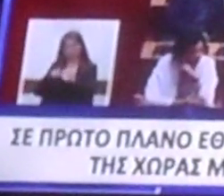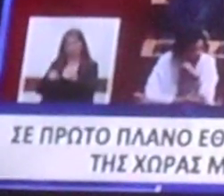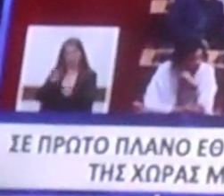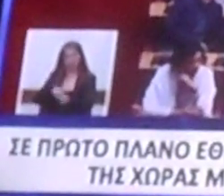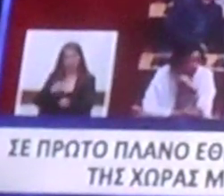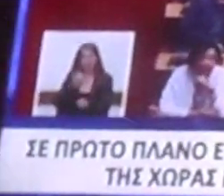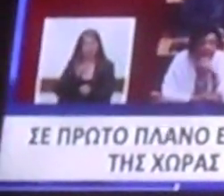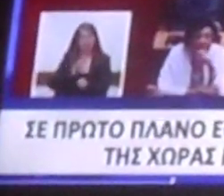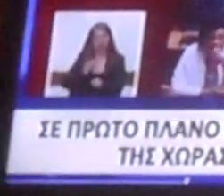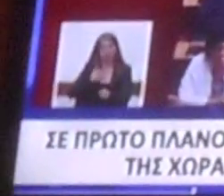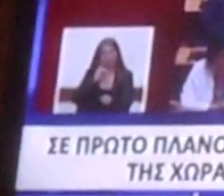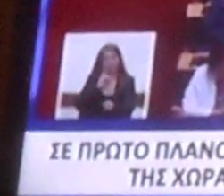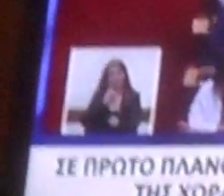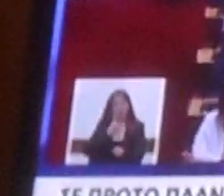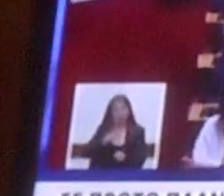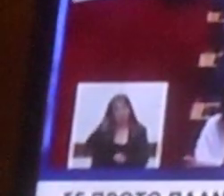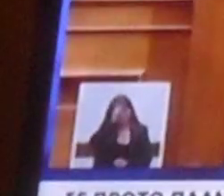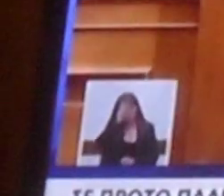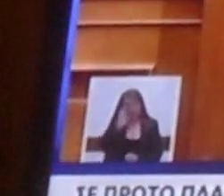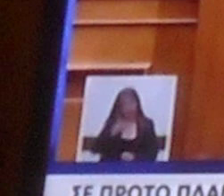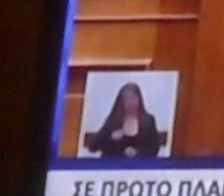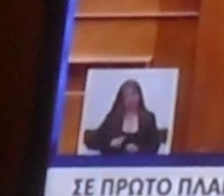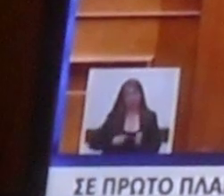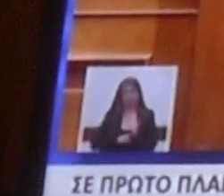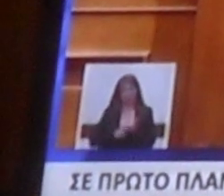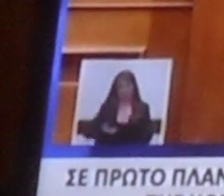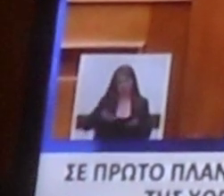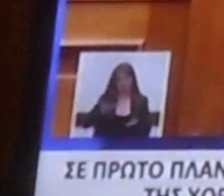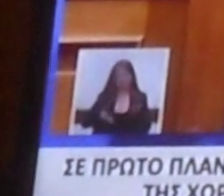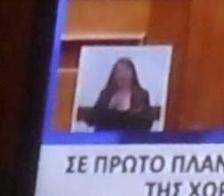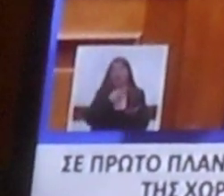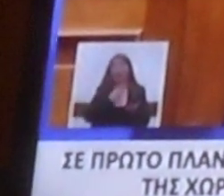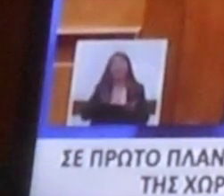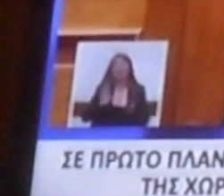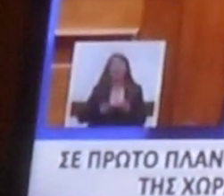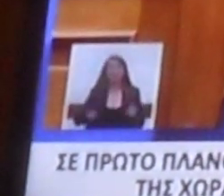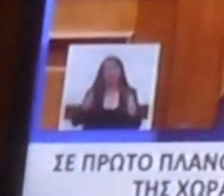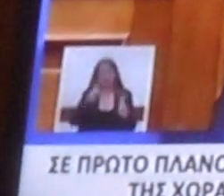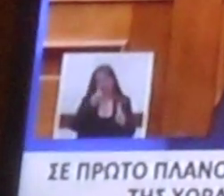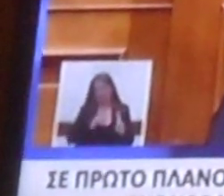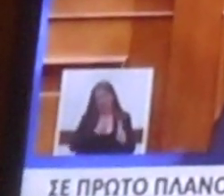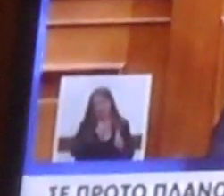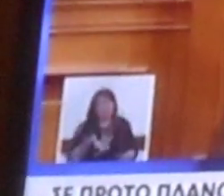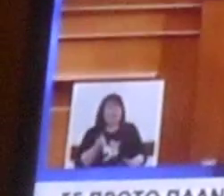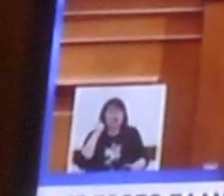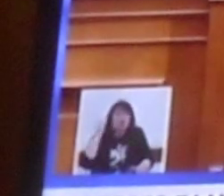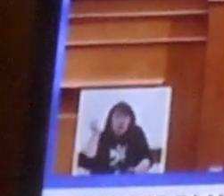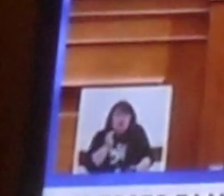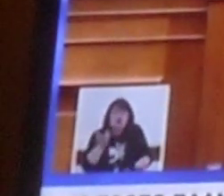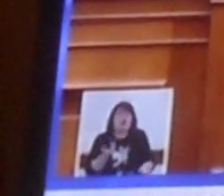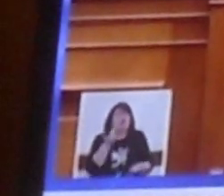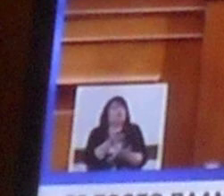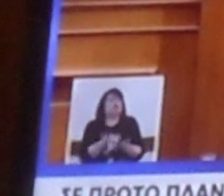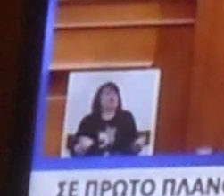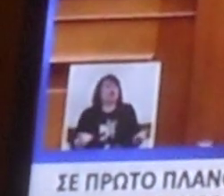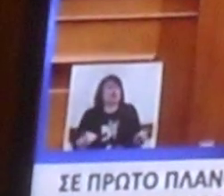που έκανε στην ομιλία του δεν έχει ξαναγίνει. Και δυστυχώς γελάγαμε με τους άλλους δύο. Εγώ